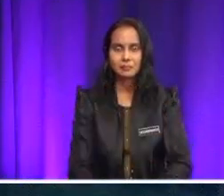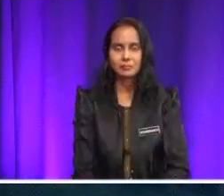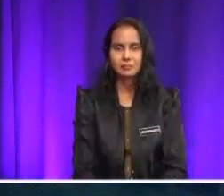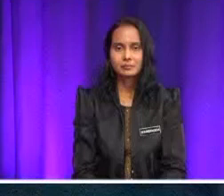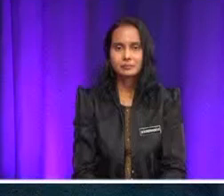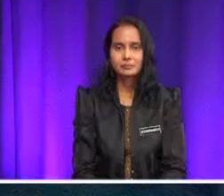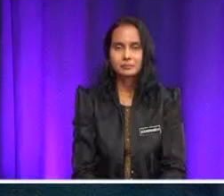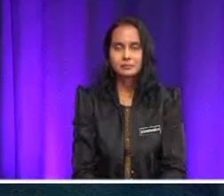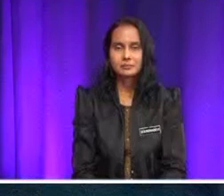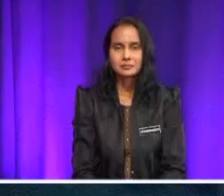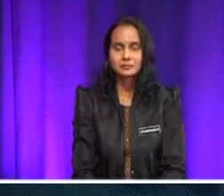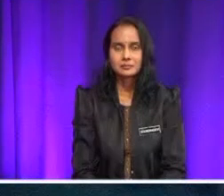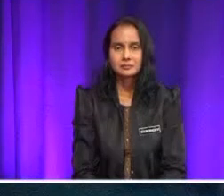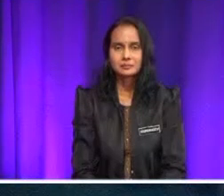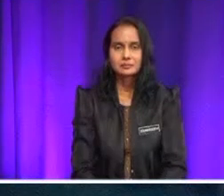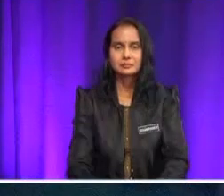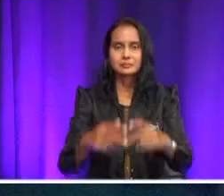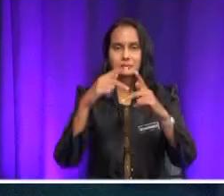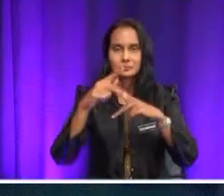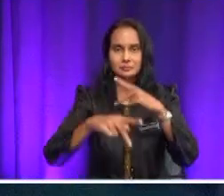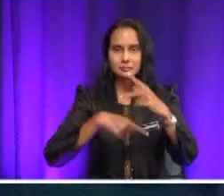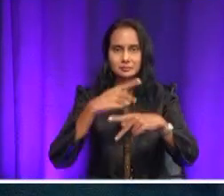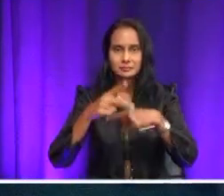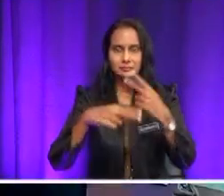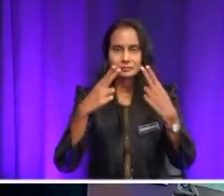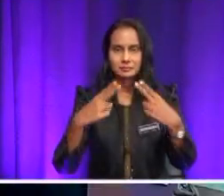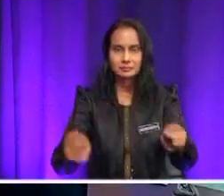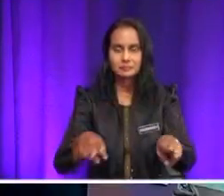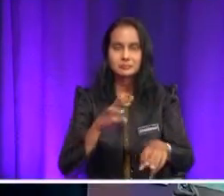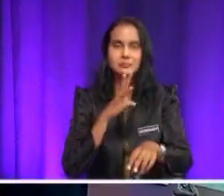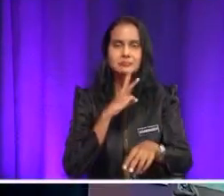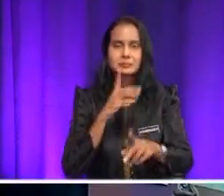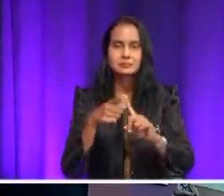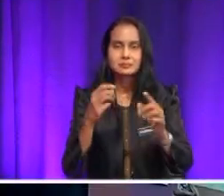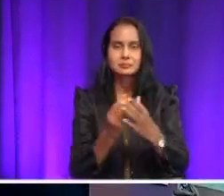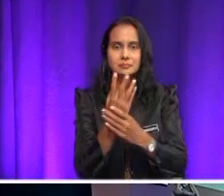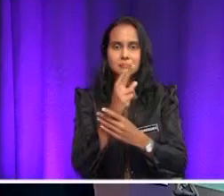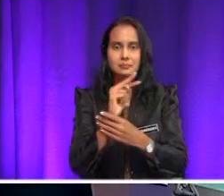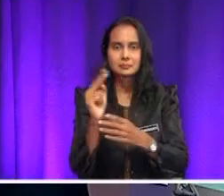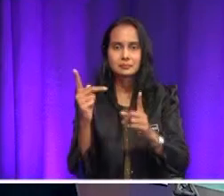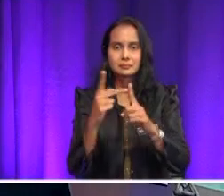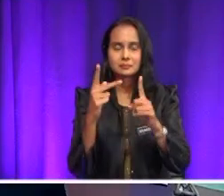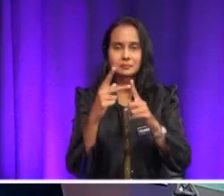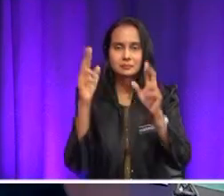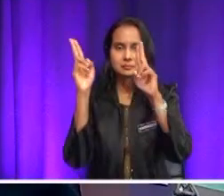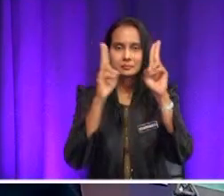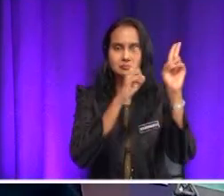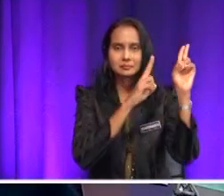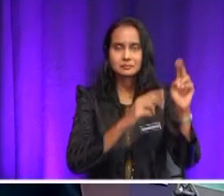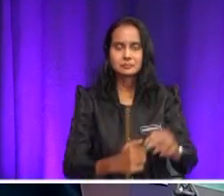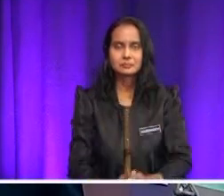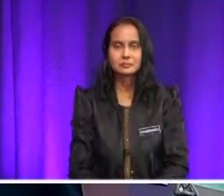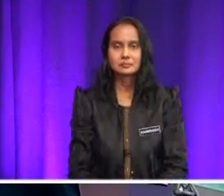transpirasi merupakan proses kehilangan air dari tumbuhan ke atmosfera Oke ini tumbuhan